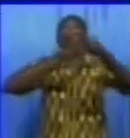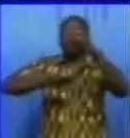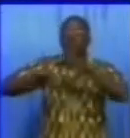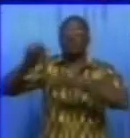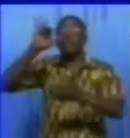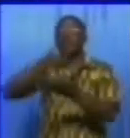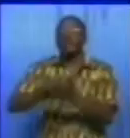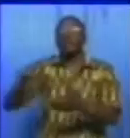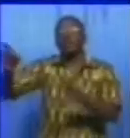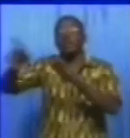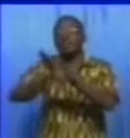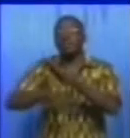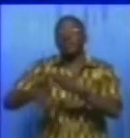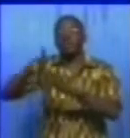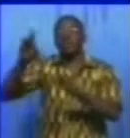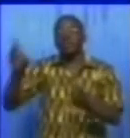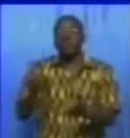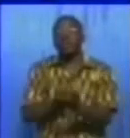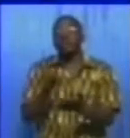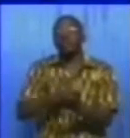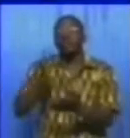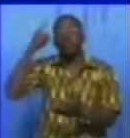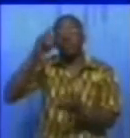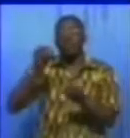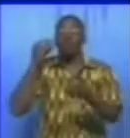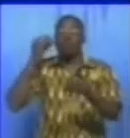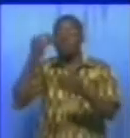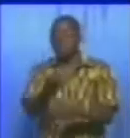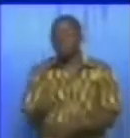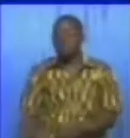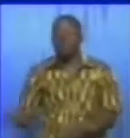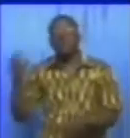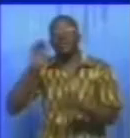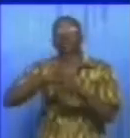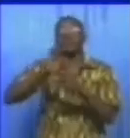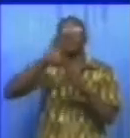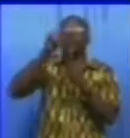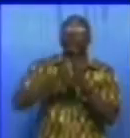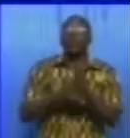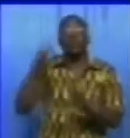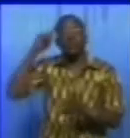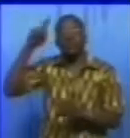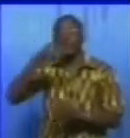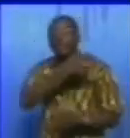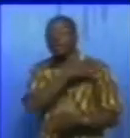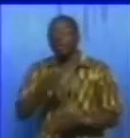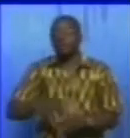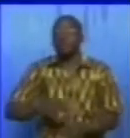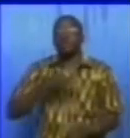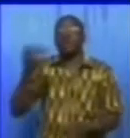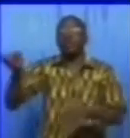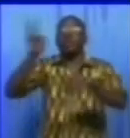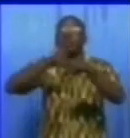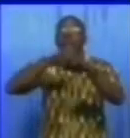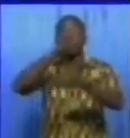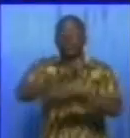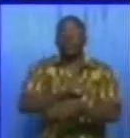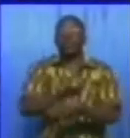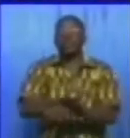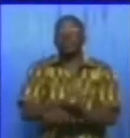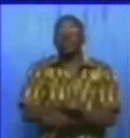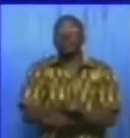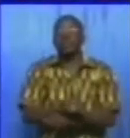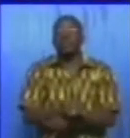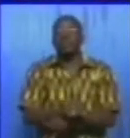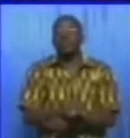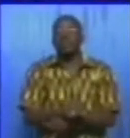les deux principaux documents de référence, objet de ces sessions d'information et de sensibilisation des acteurs de mise en œuvre. Et nous sommes à une